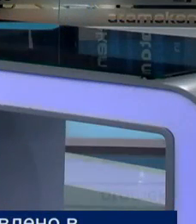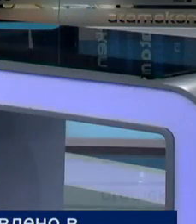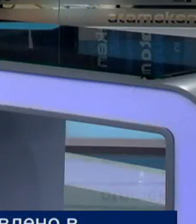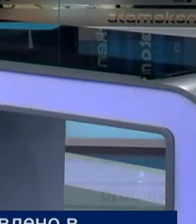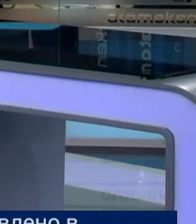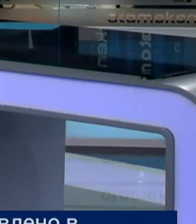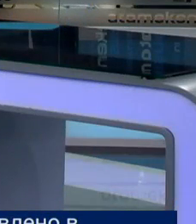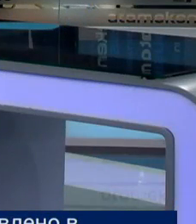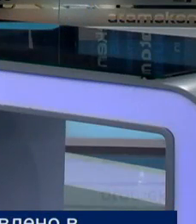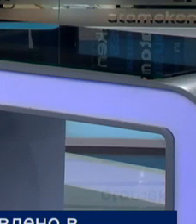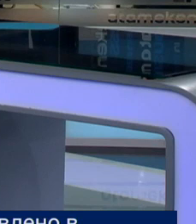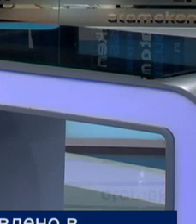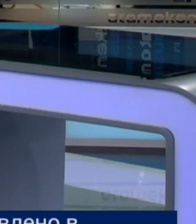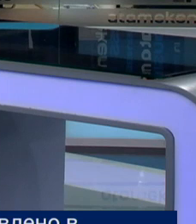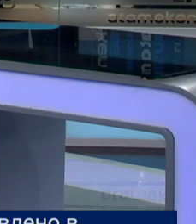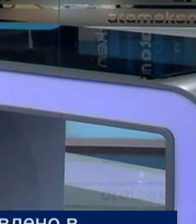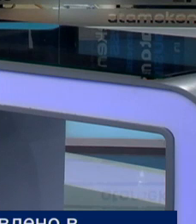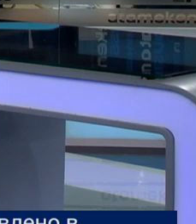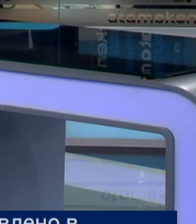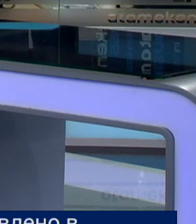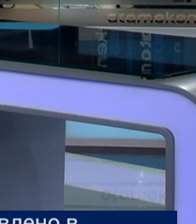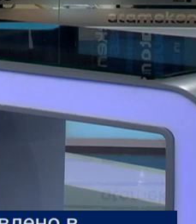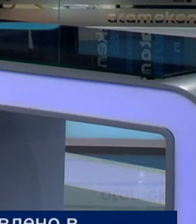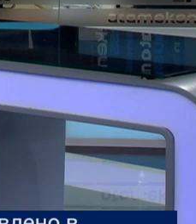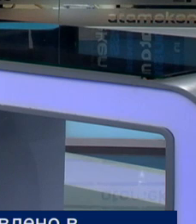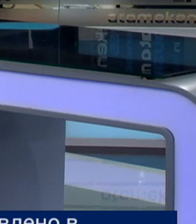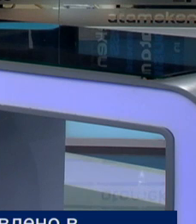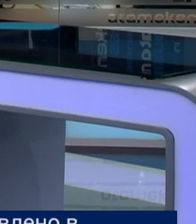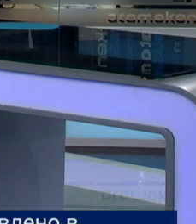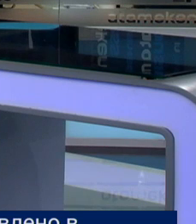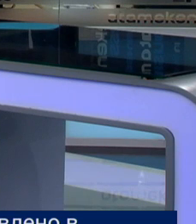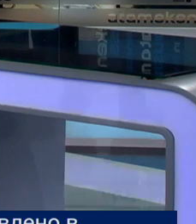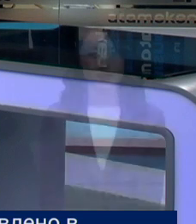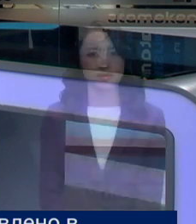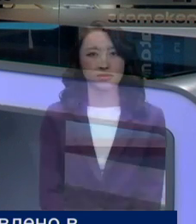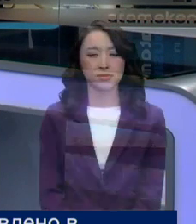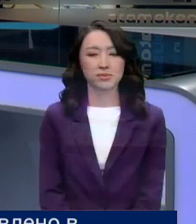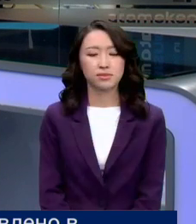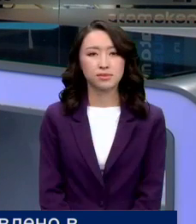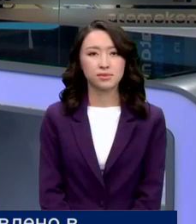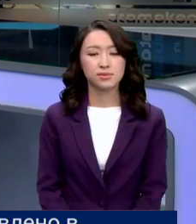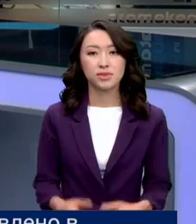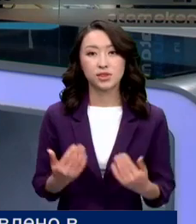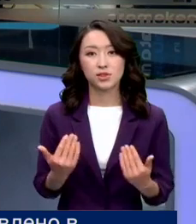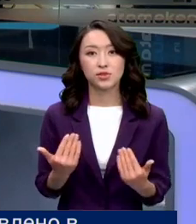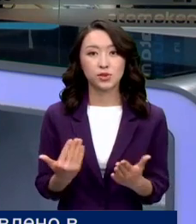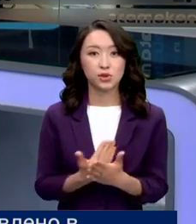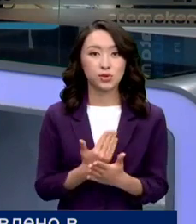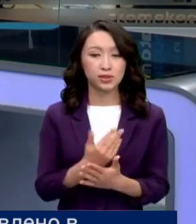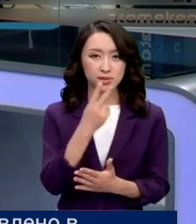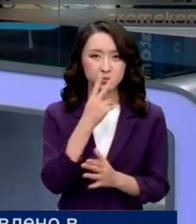Главные новости сегодняшнего дня в эфире «Атамекен Бизнес» в студии Жалгас Азгамбаев. Сурдоперевод представляет Саня Ахмеджанова. Смотрите сегодня в